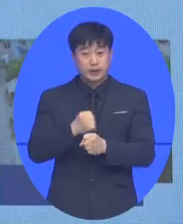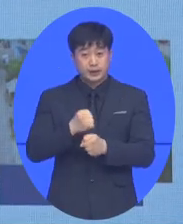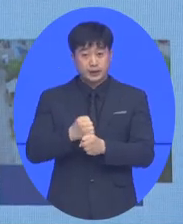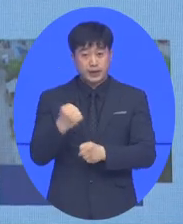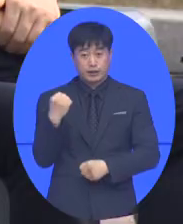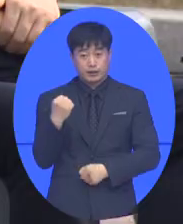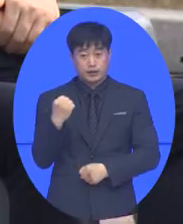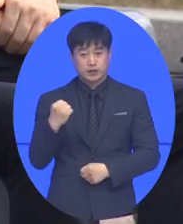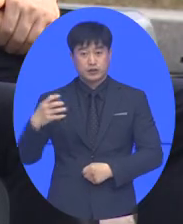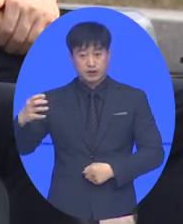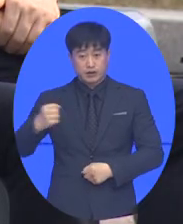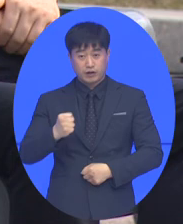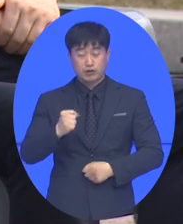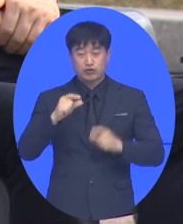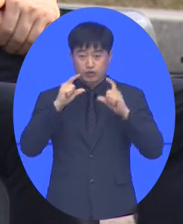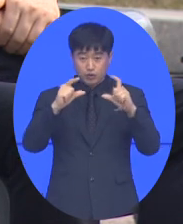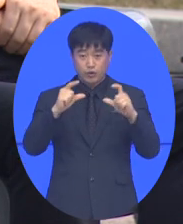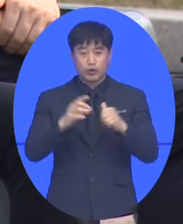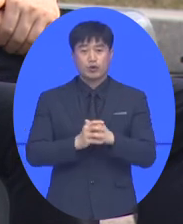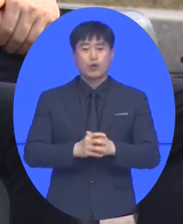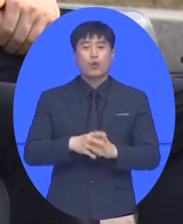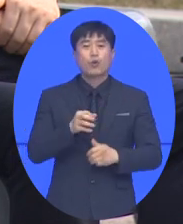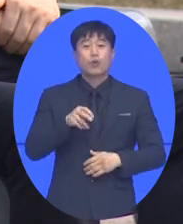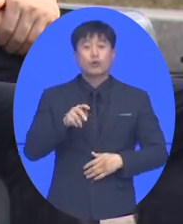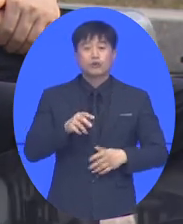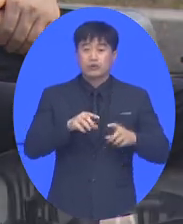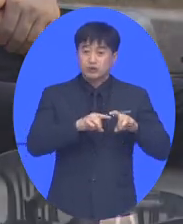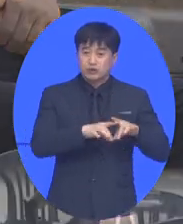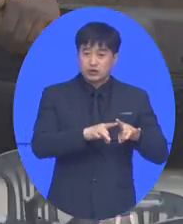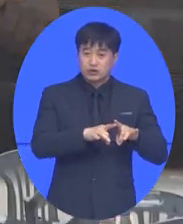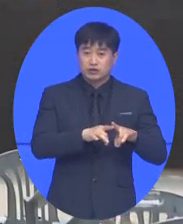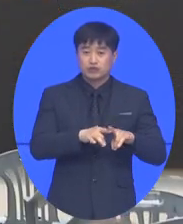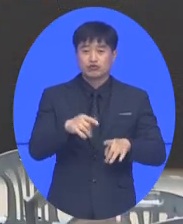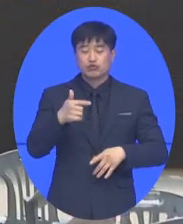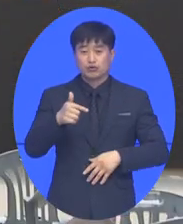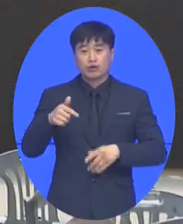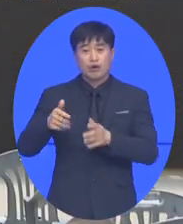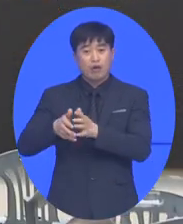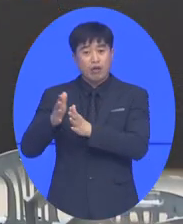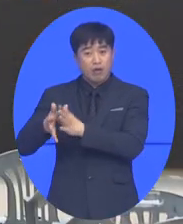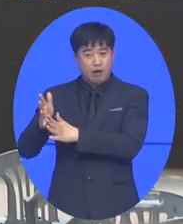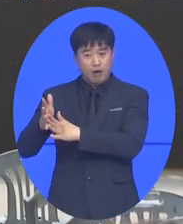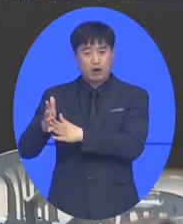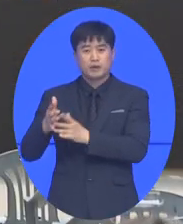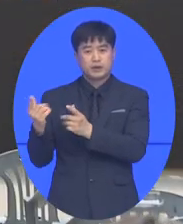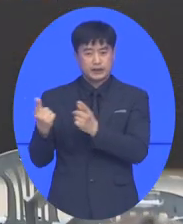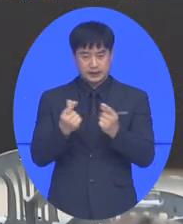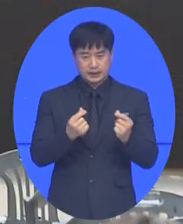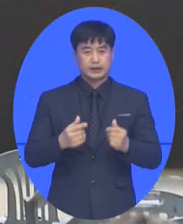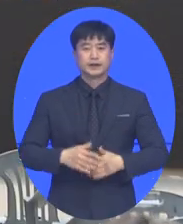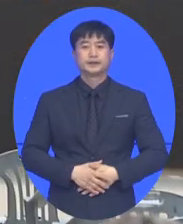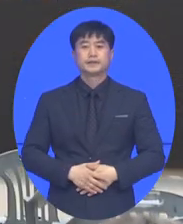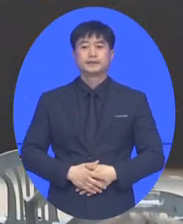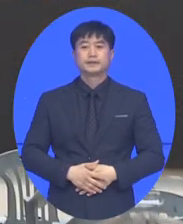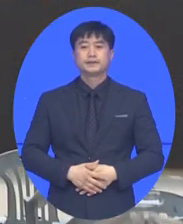것이라고 선언했는데 이는 원전 6기 설비에 달하는 규모입니다. 경기 GTV 최지원입니다.